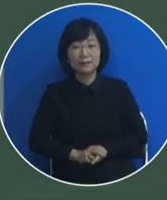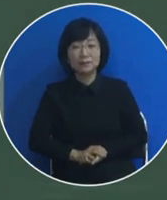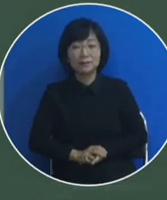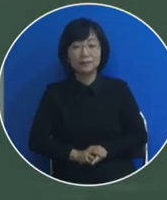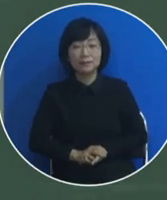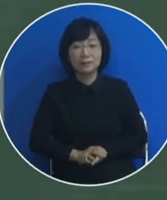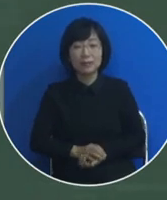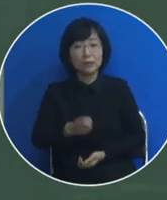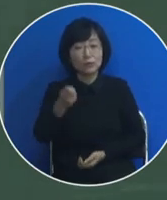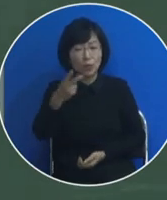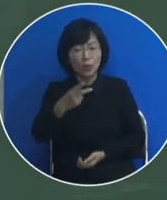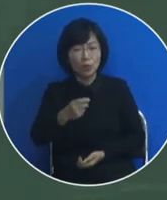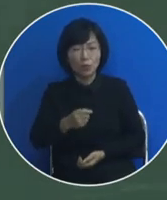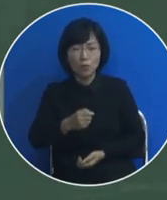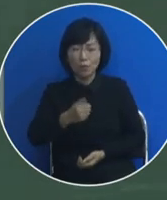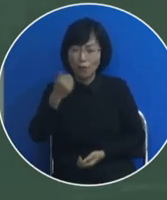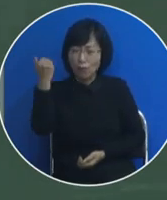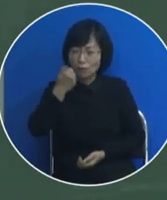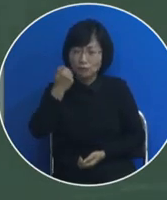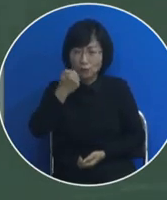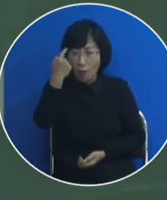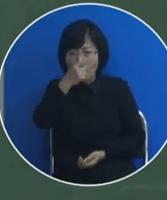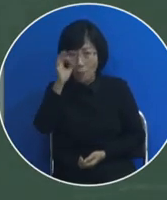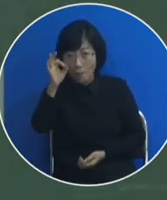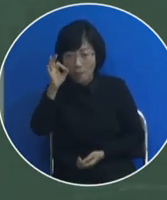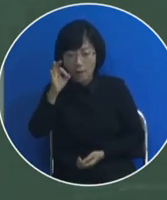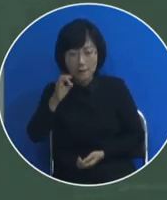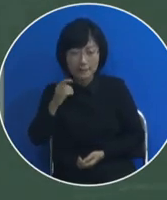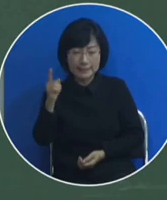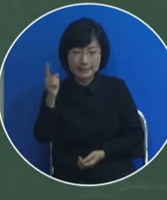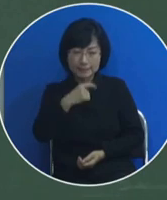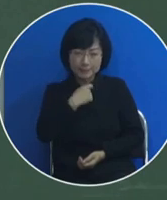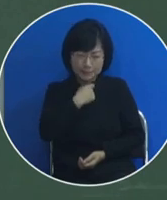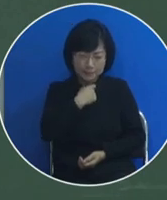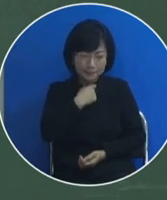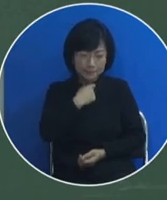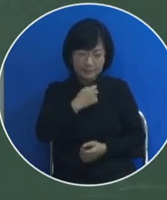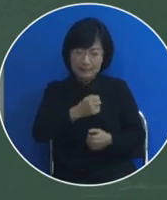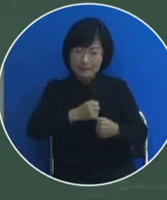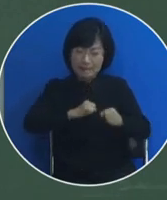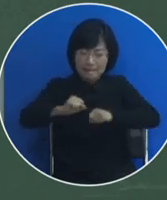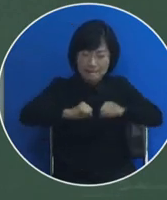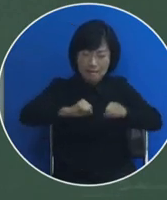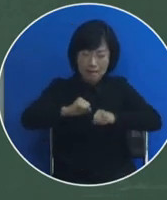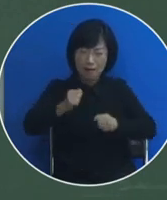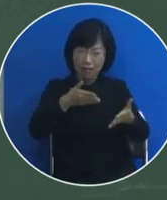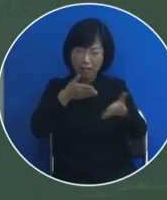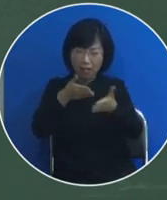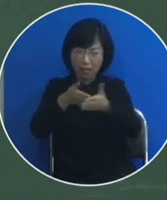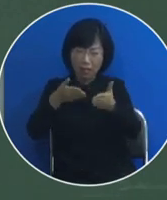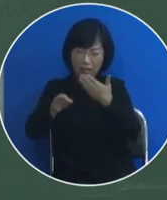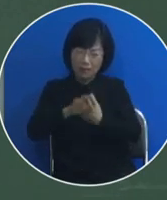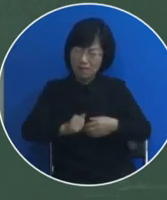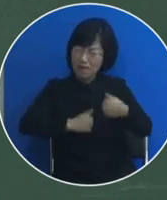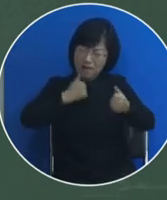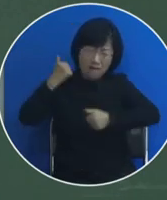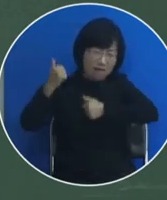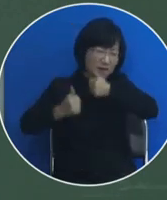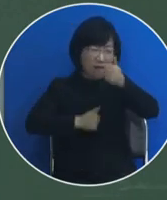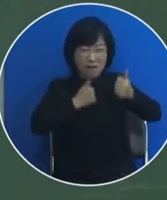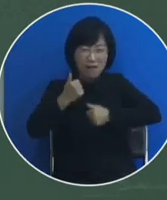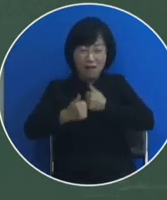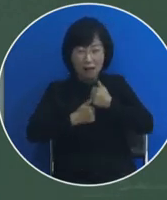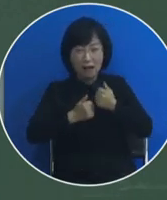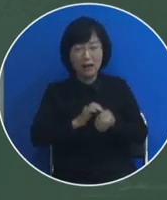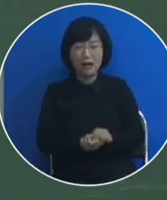성질대로 안 되면 참지를 못해. And you look at some people when things don't work out the way they want, they can't even stand that. 하나님의 계획이 뭡니까라고는 한 번도